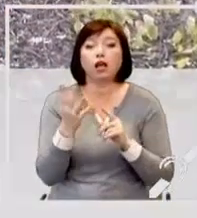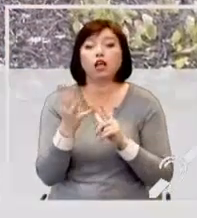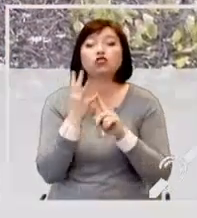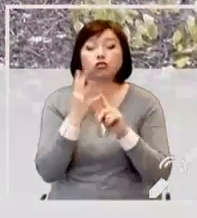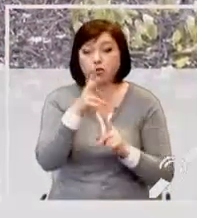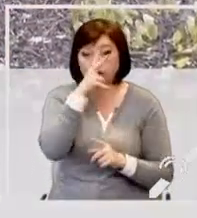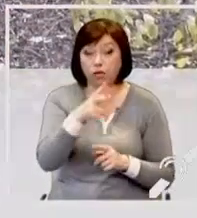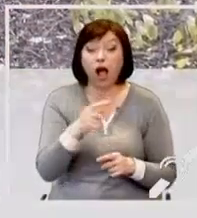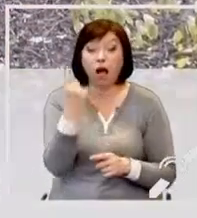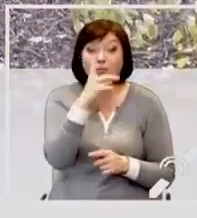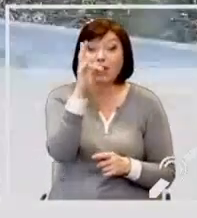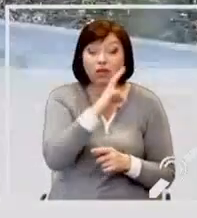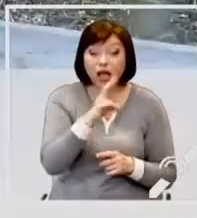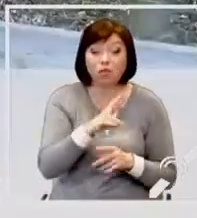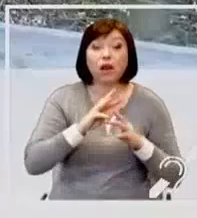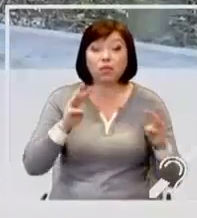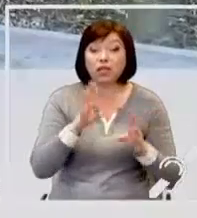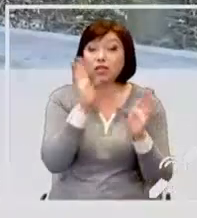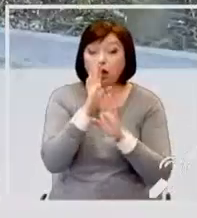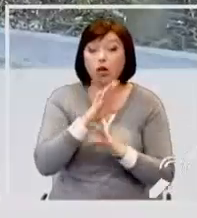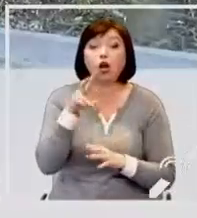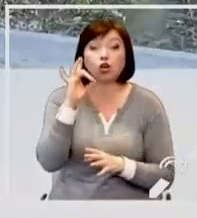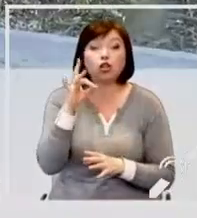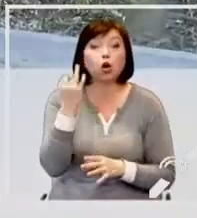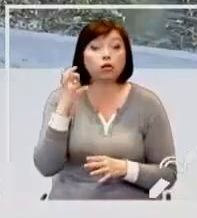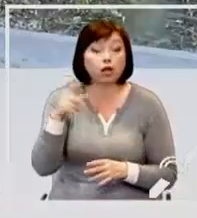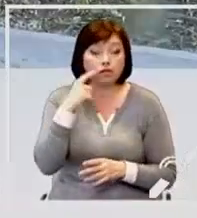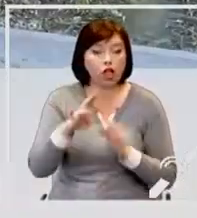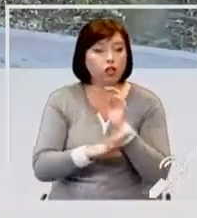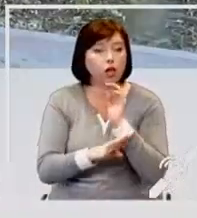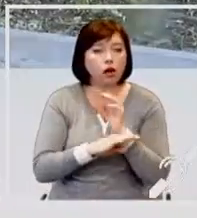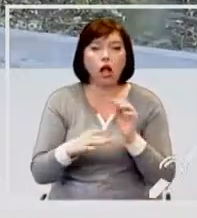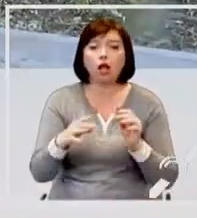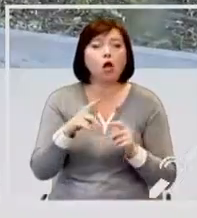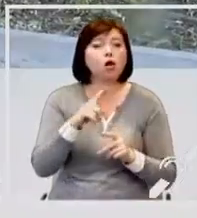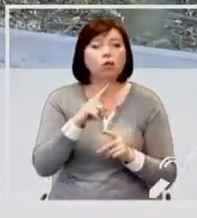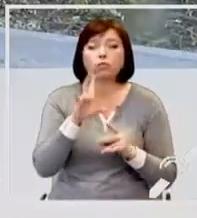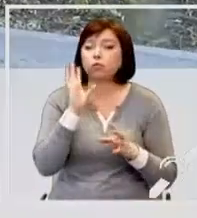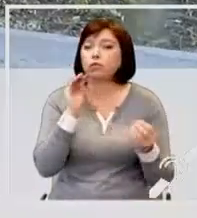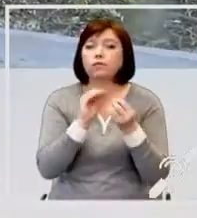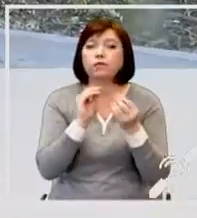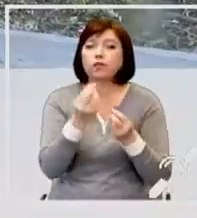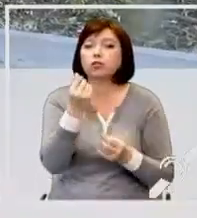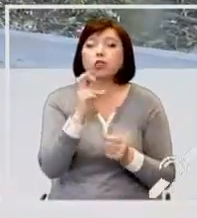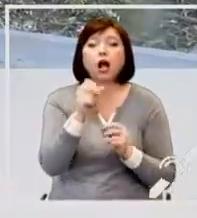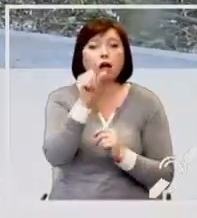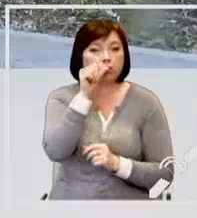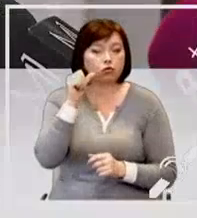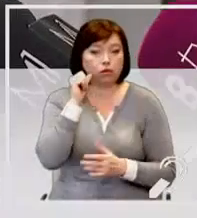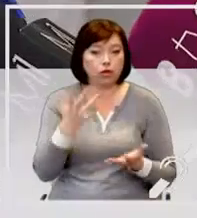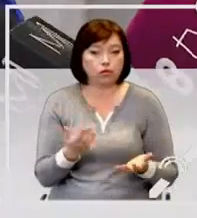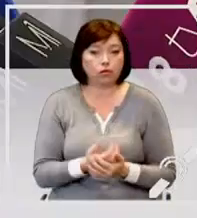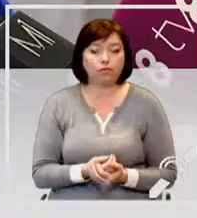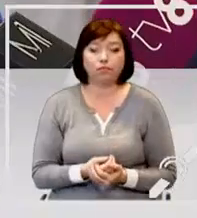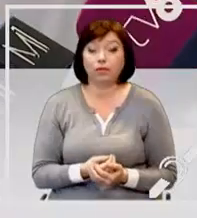deși pe 1 noiembrie ministrul mediului Rodica Iordanov declara că lemnele de foc vor fi la același preț ca și anul trecut.